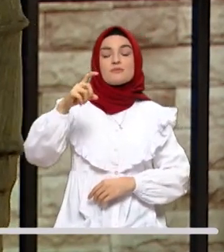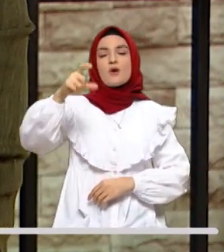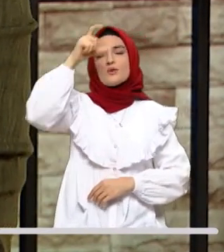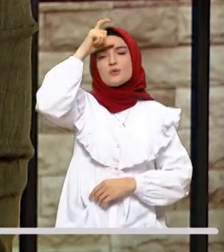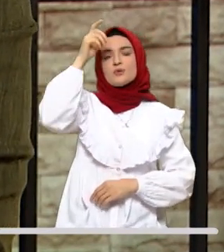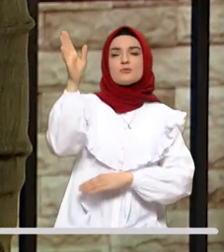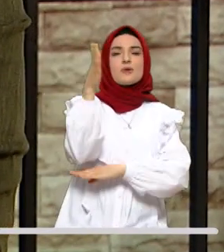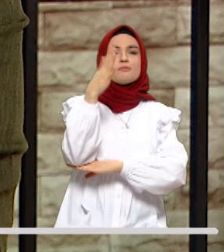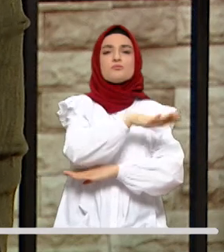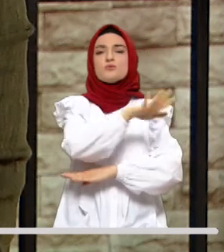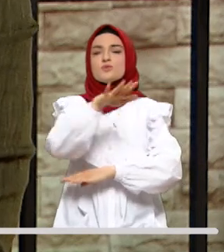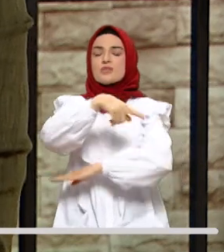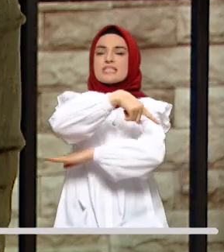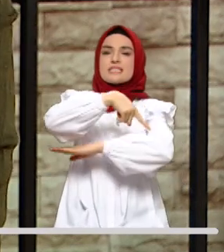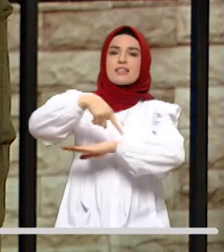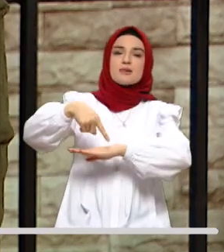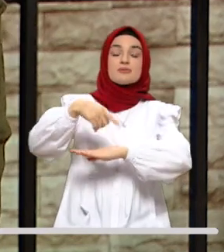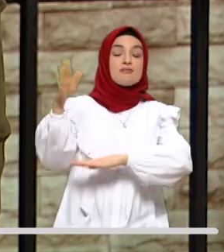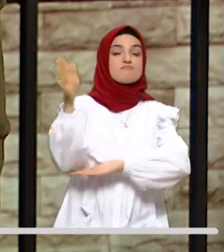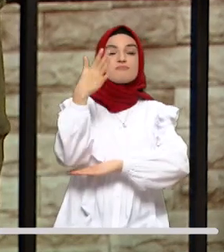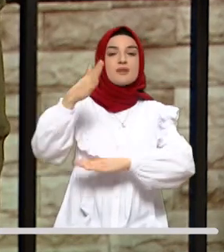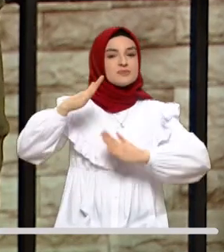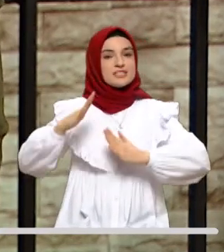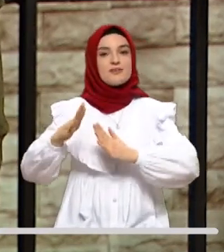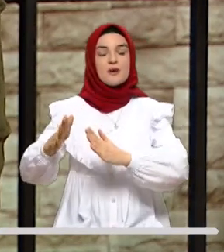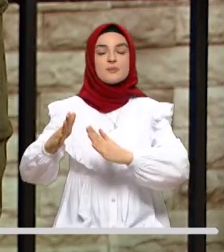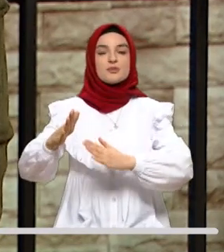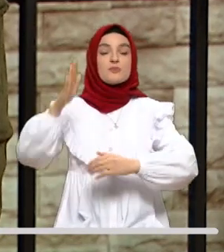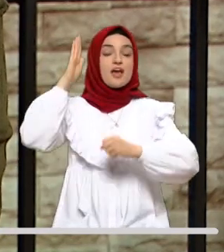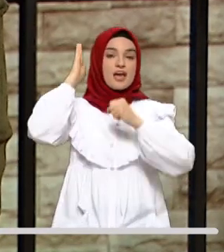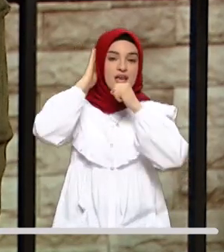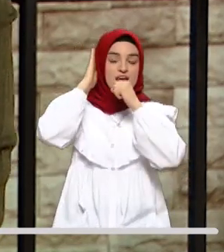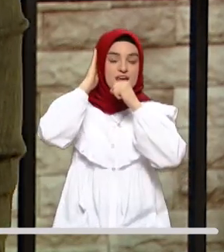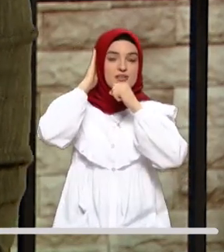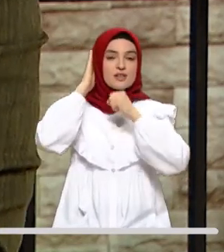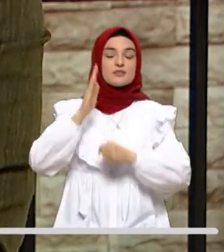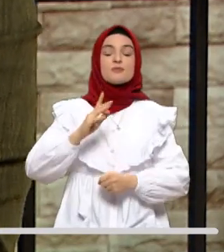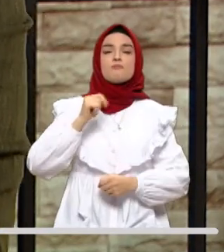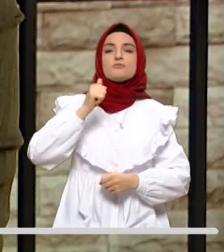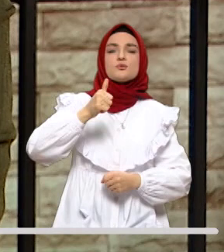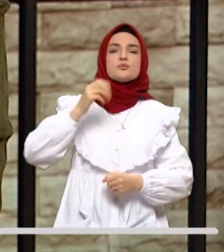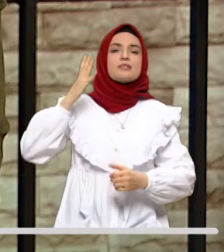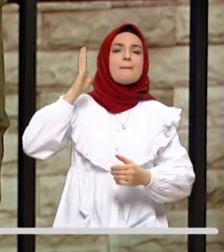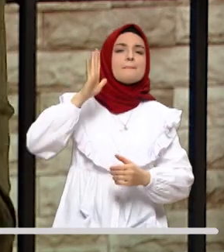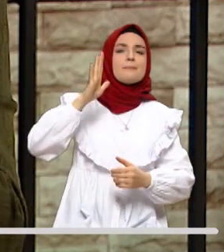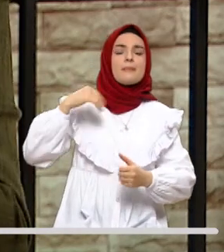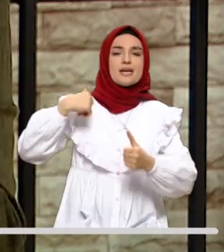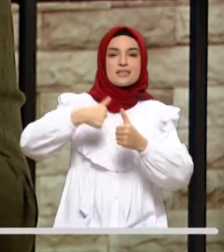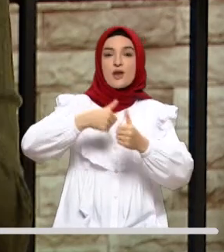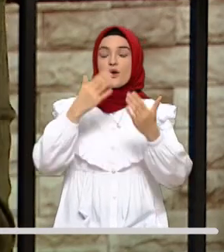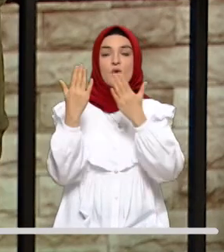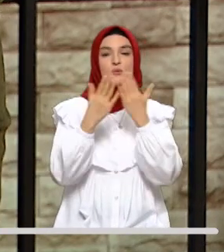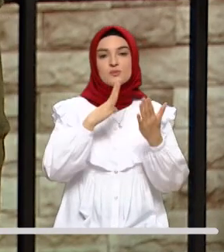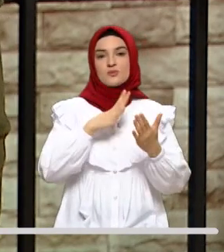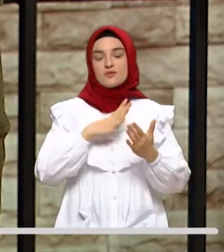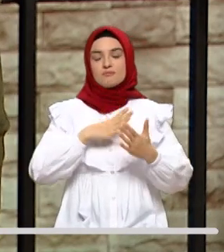bütün sınırlarımızda şerha şerha dalgalanıyor. Evet. Ezan-ı Muhammed'i günde 5 sefer okunuyor. Can ve mal